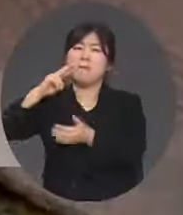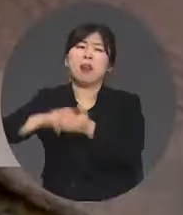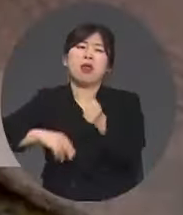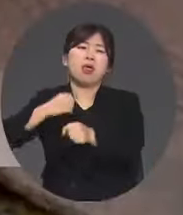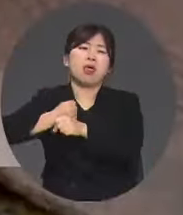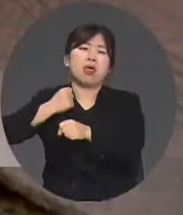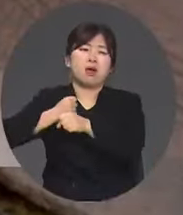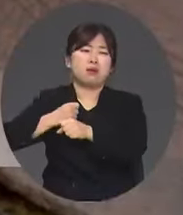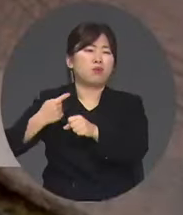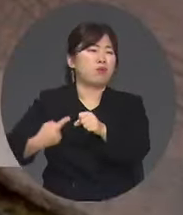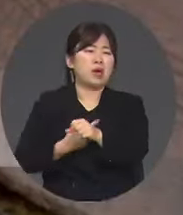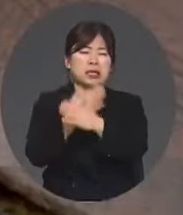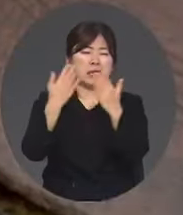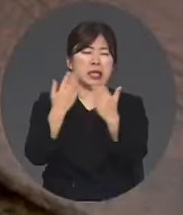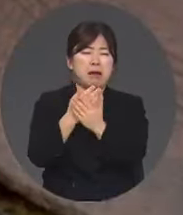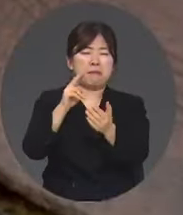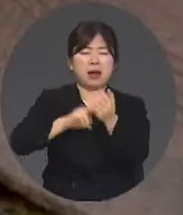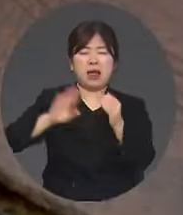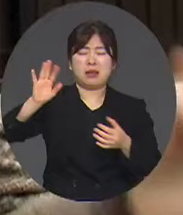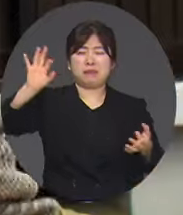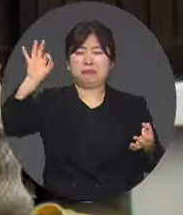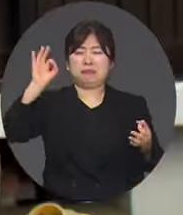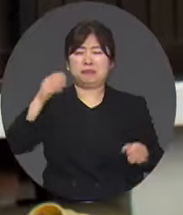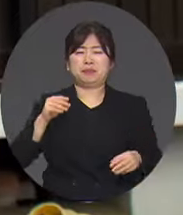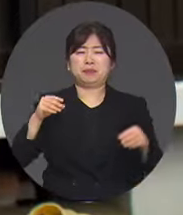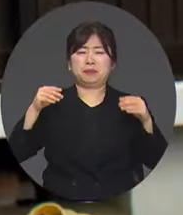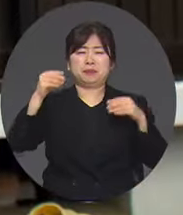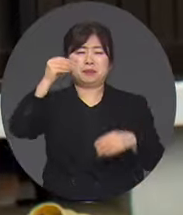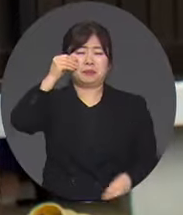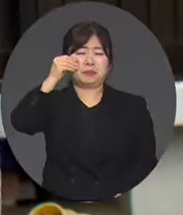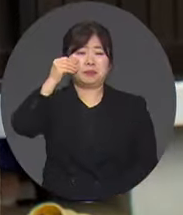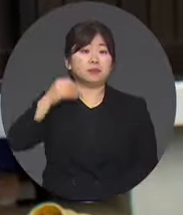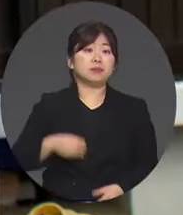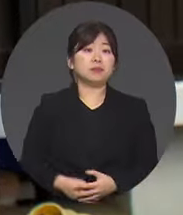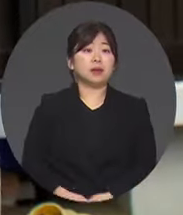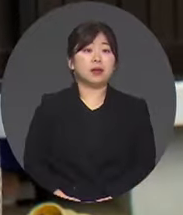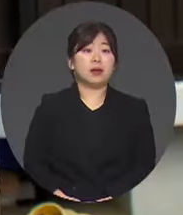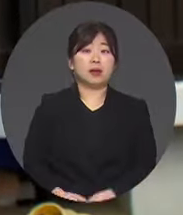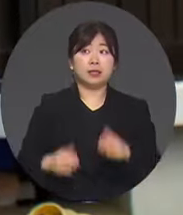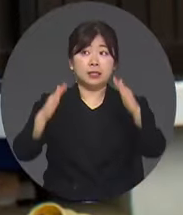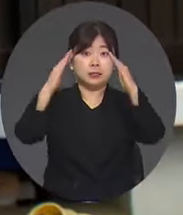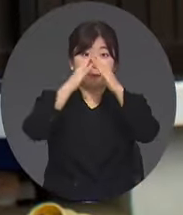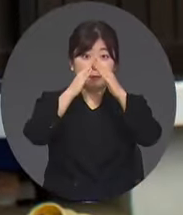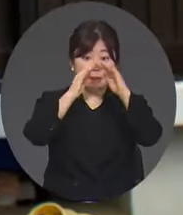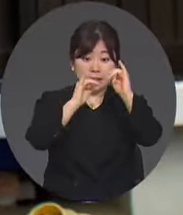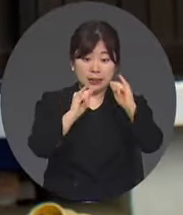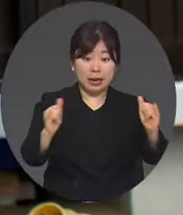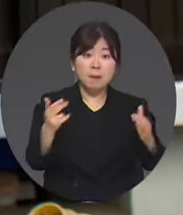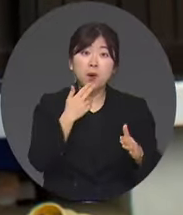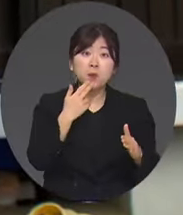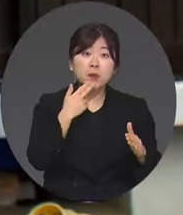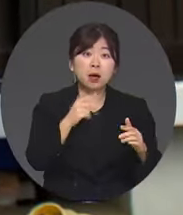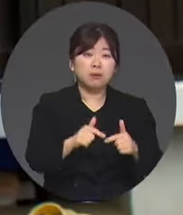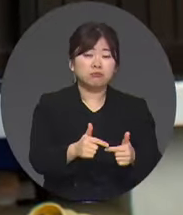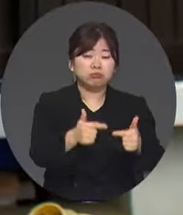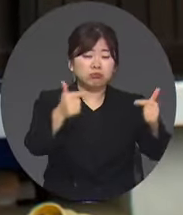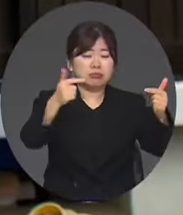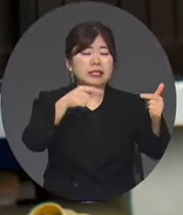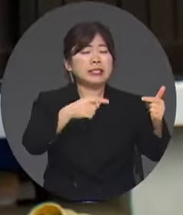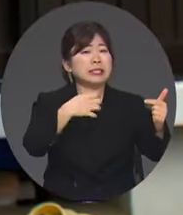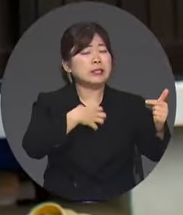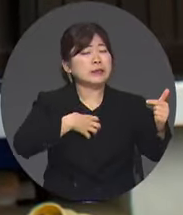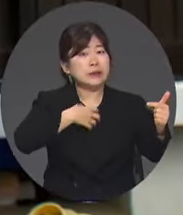답할 정도로 매매에 소극적입니다. 빈집이 늘어나고 있어서 고민이 큽니다.